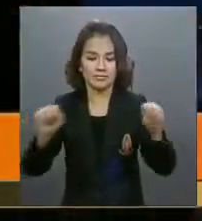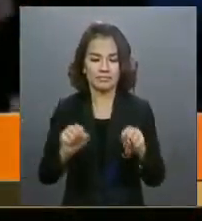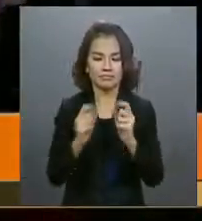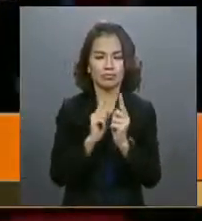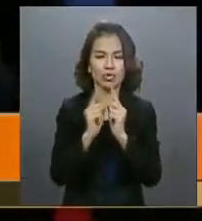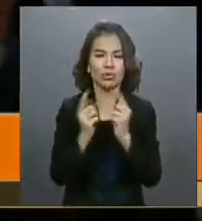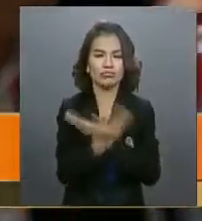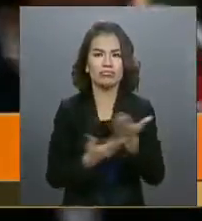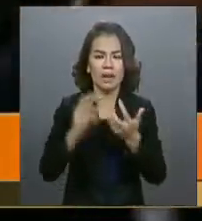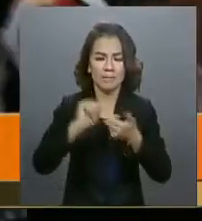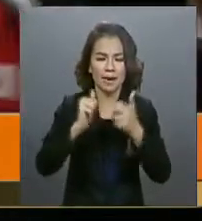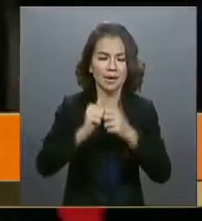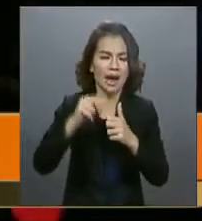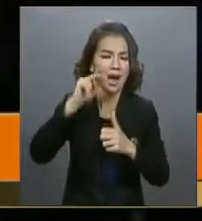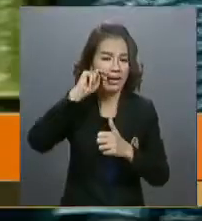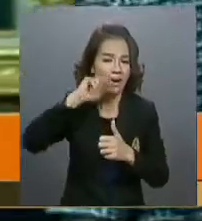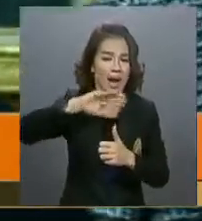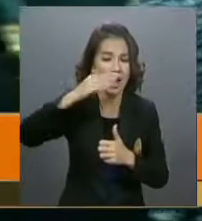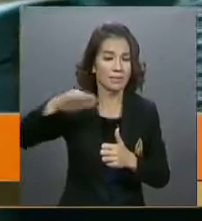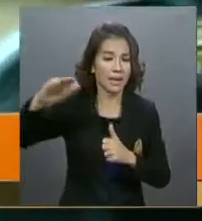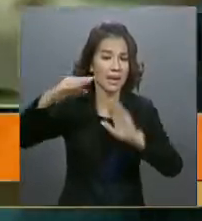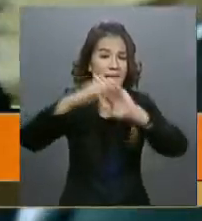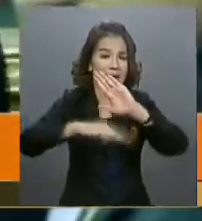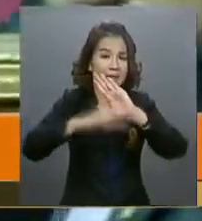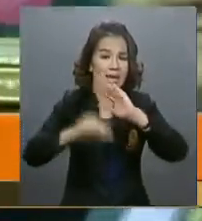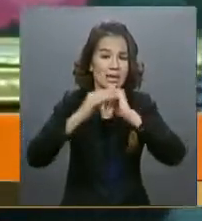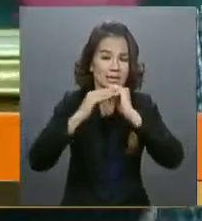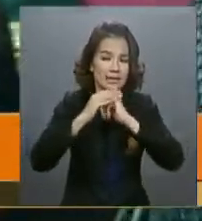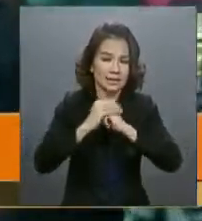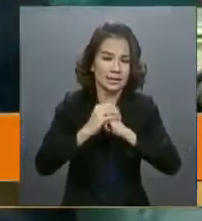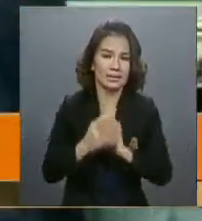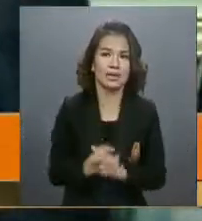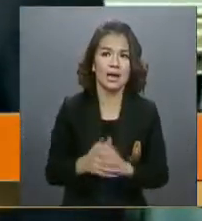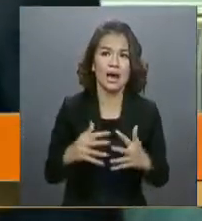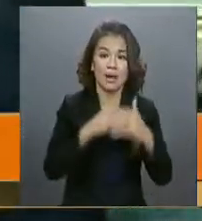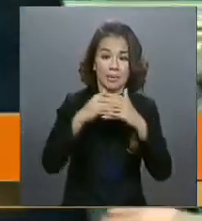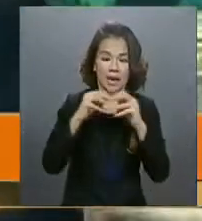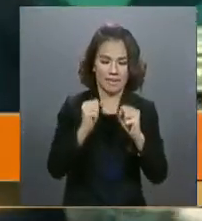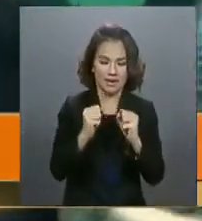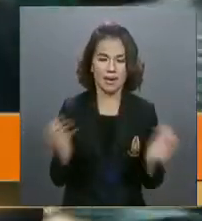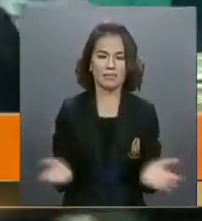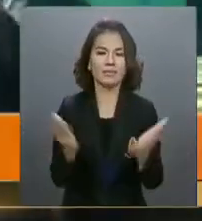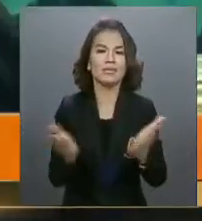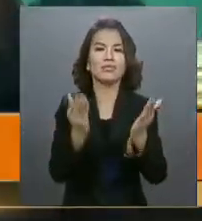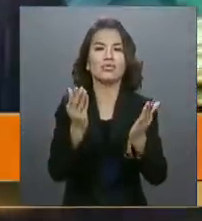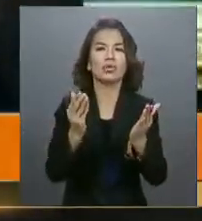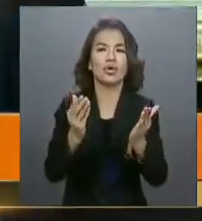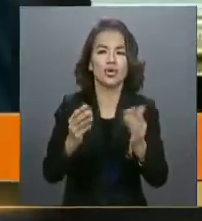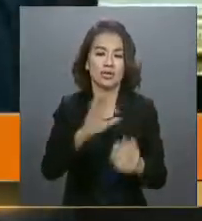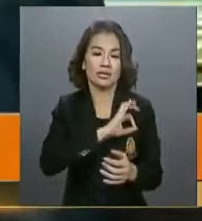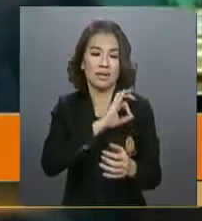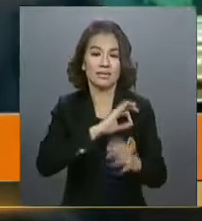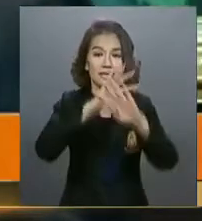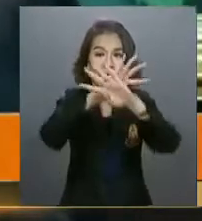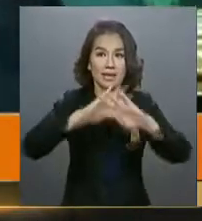พาททะเลจีนใต้โดยจีนหวังว่าสหรัฐจะสนับสนุนความพยายามของจีนและสมาชิกอาเซียนในการรักษาสันติภ